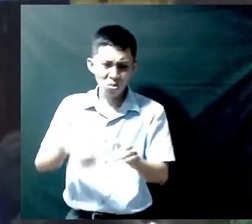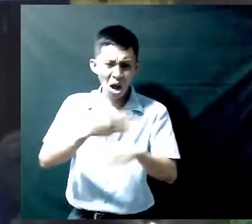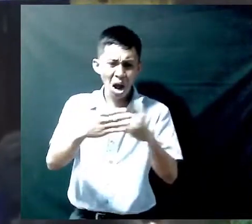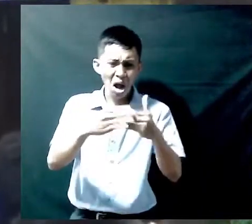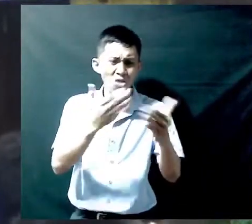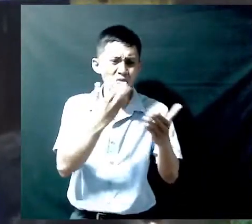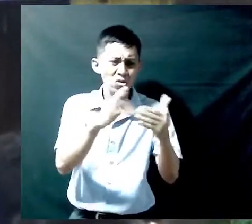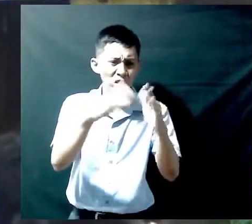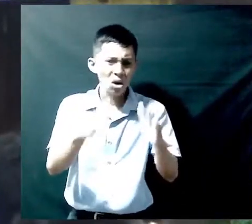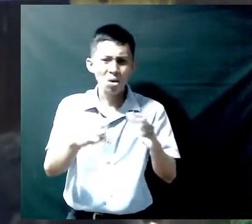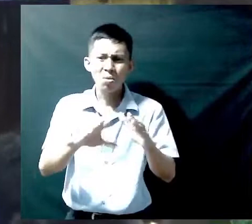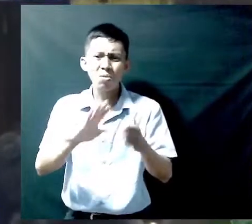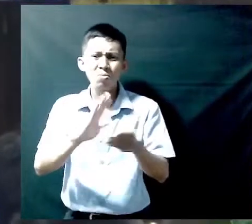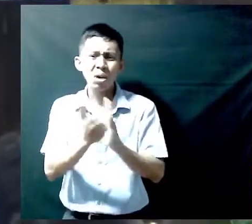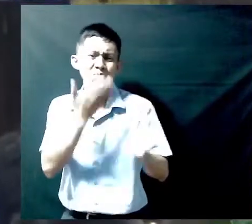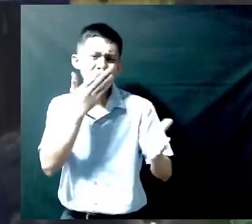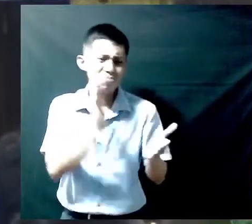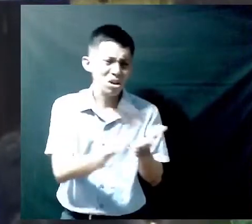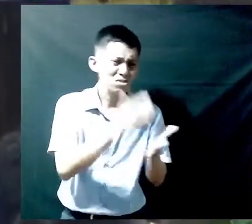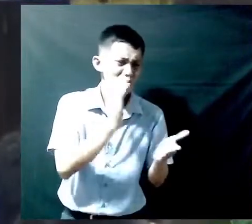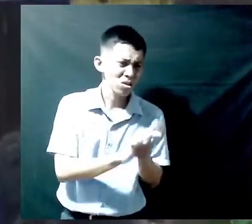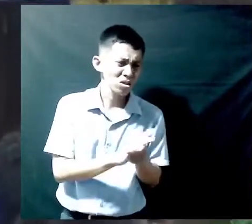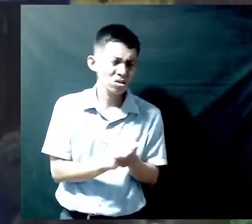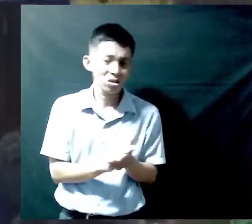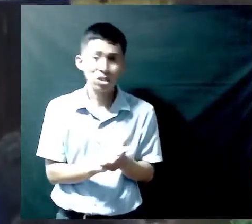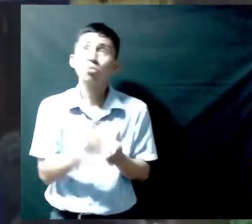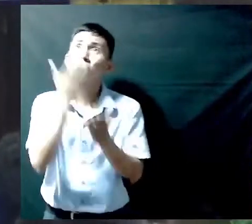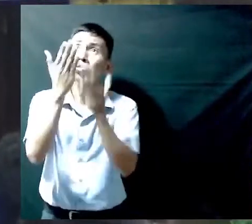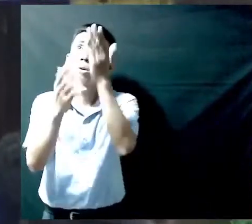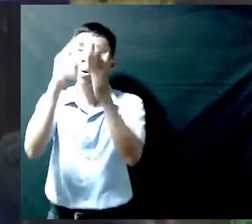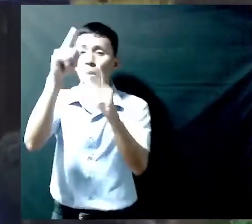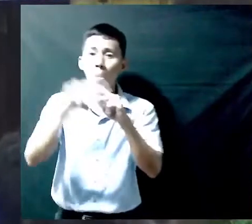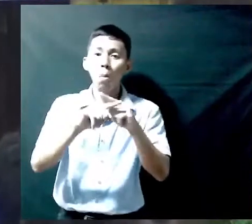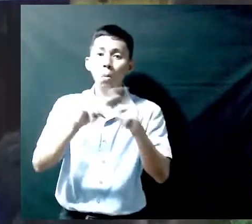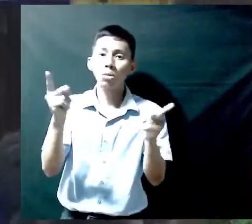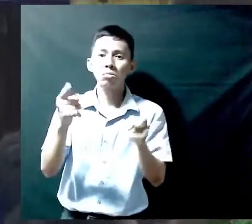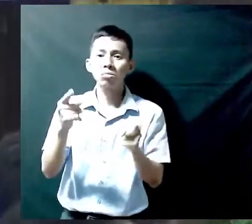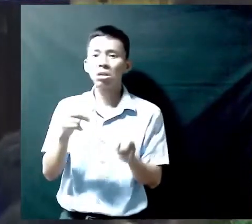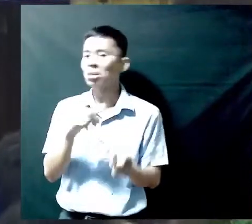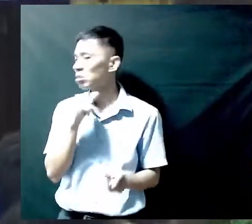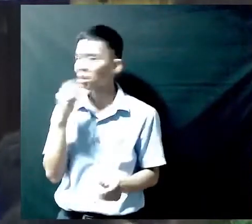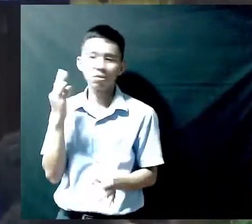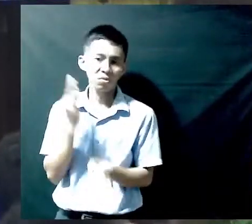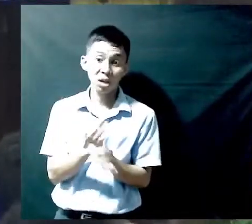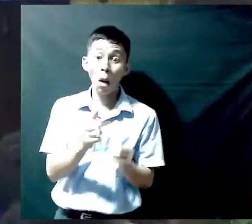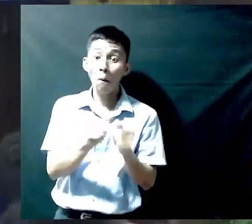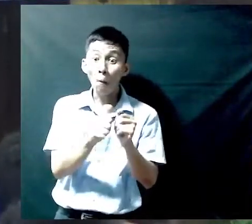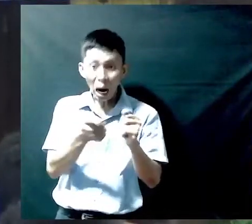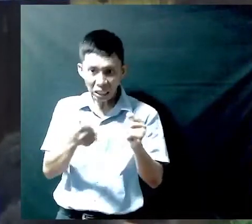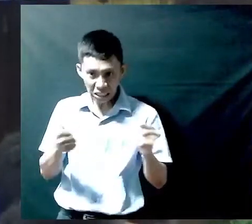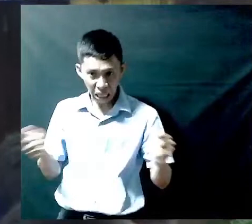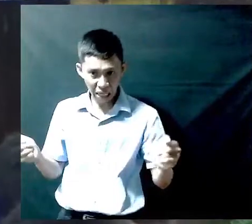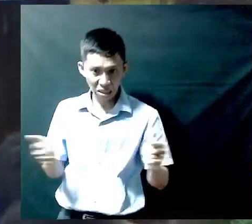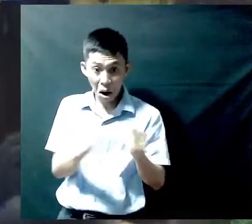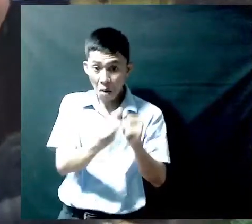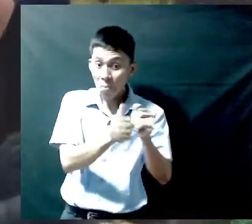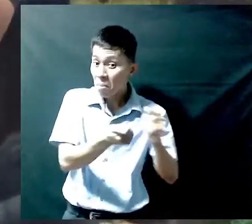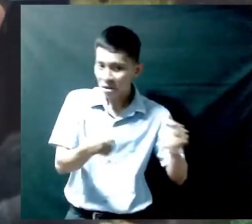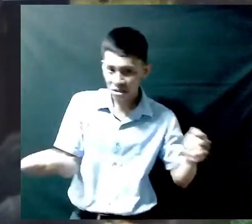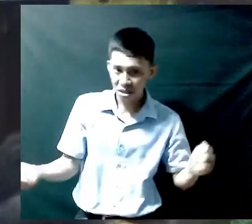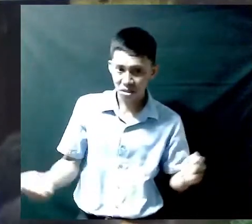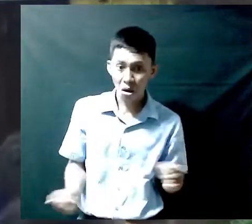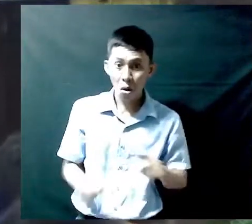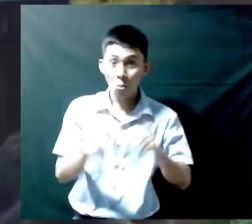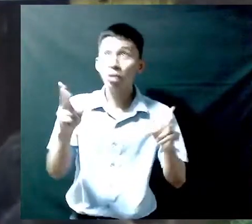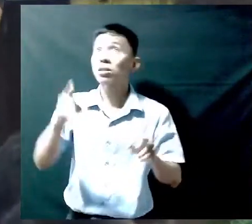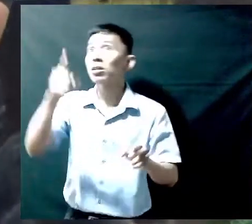supposedly priest during those time na dapat naglilingkod was unfaithful to God. And that time, Samuel was used